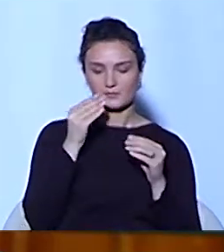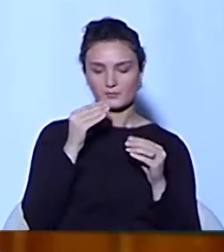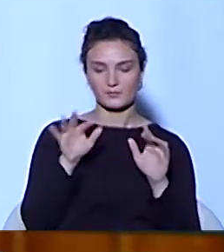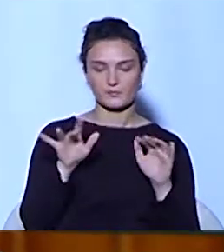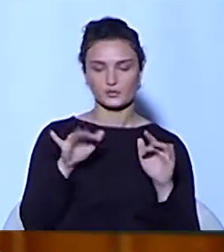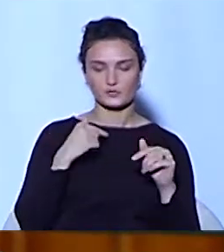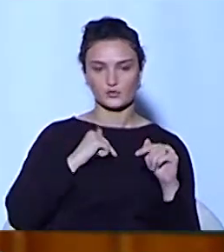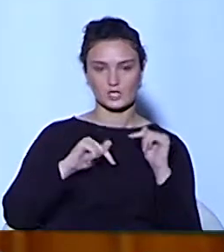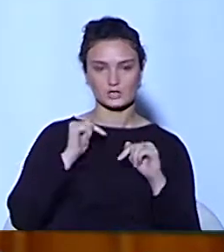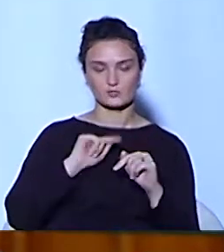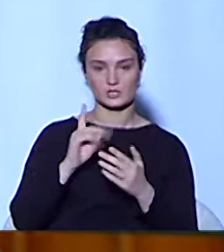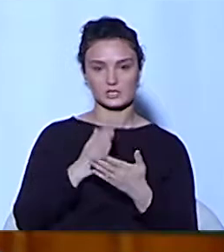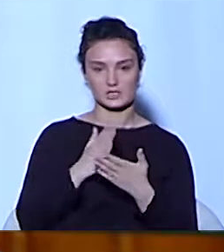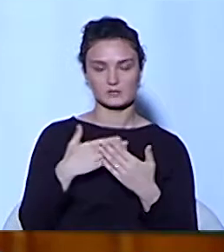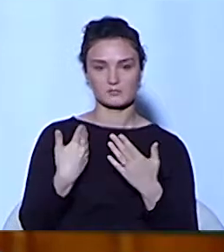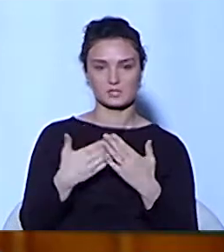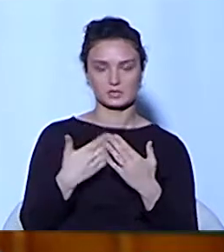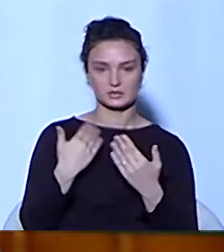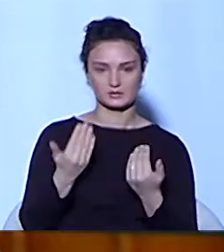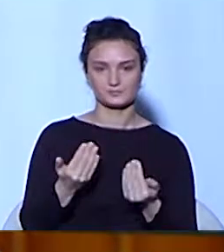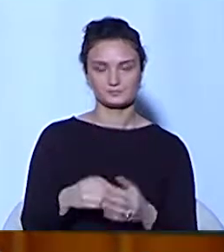პროცესი ჩვენს ორგანიზმში, რომელიც მიმდინარეობს, მაგალითად